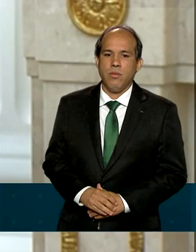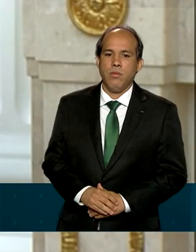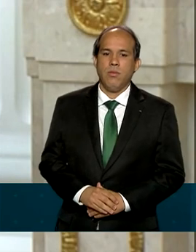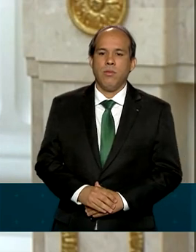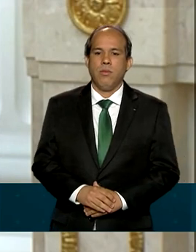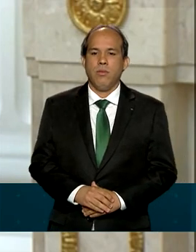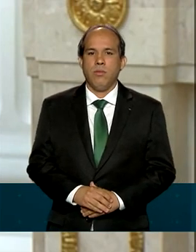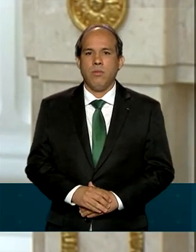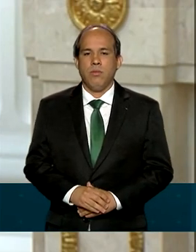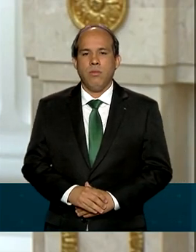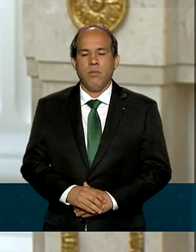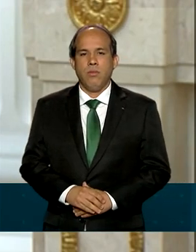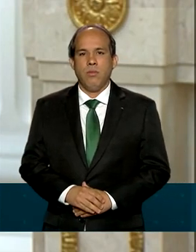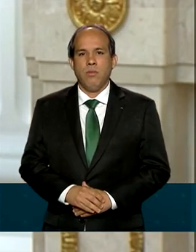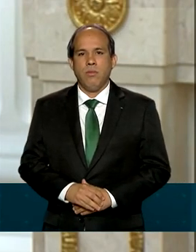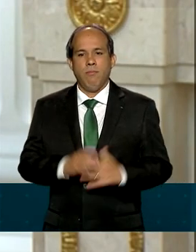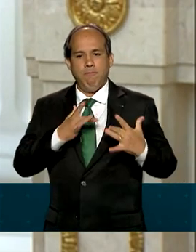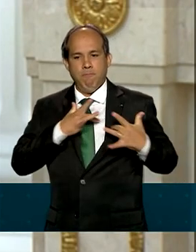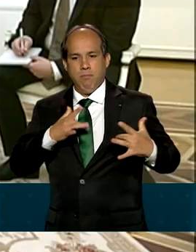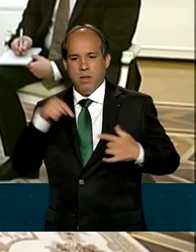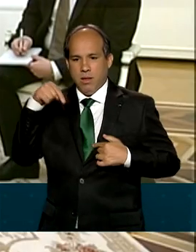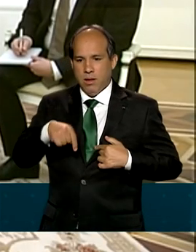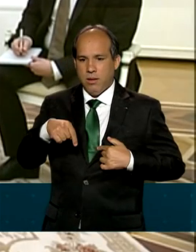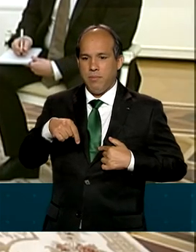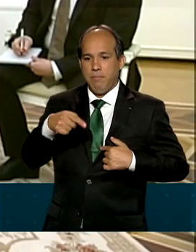Somos solidários à Rússia.